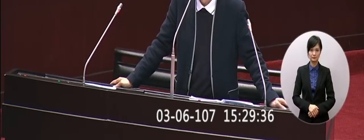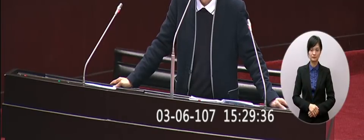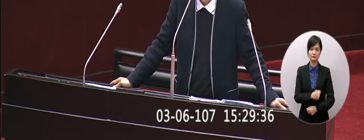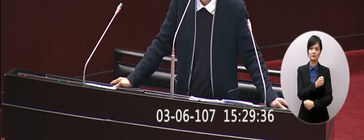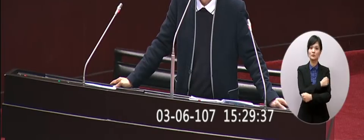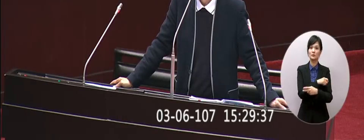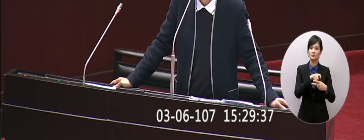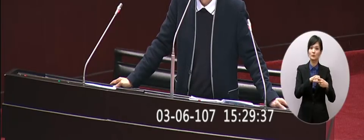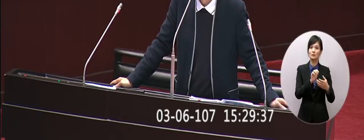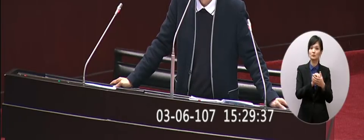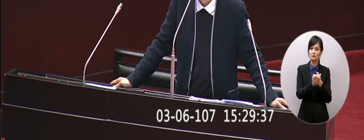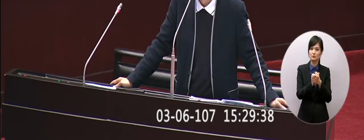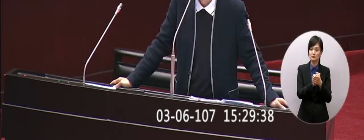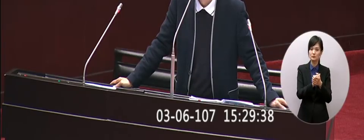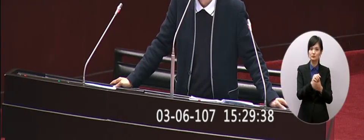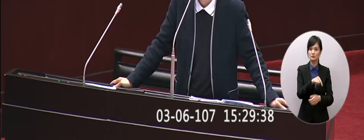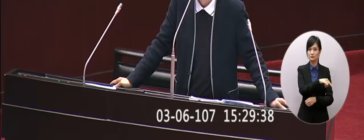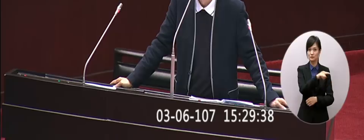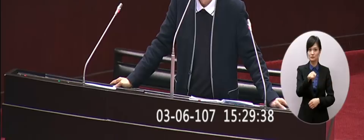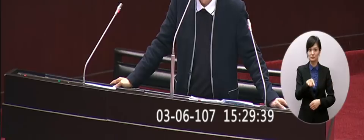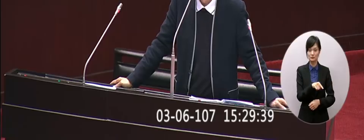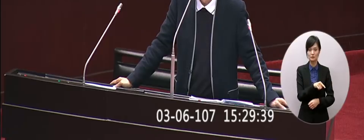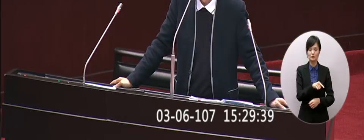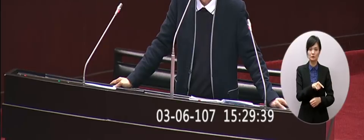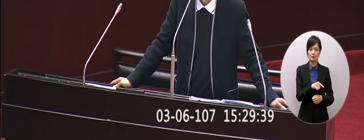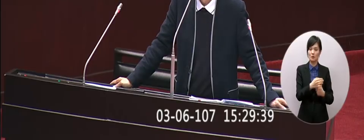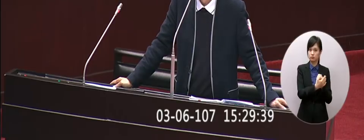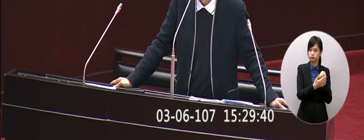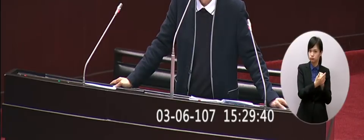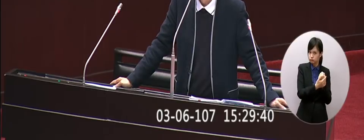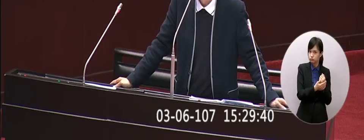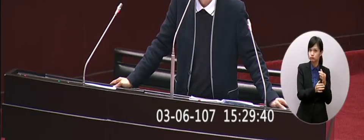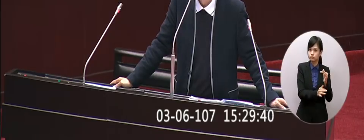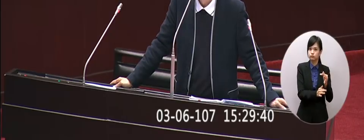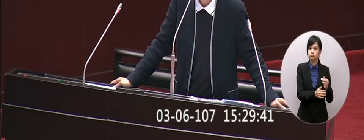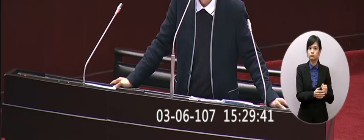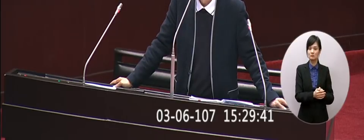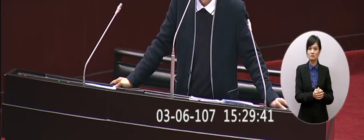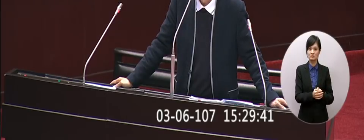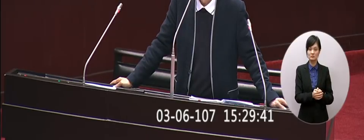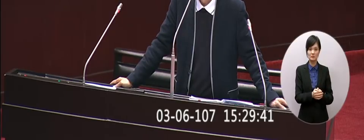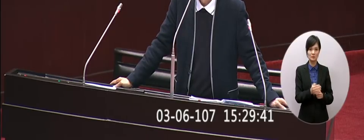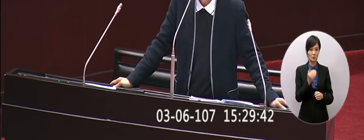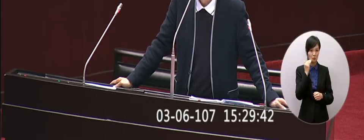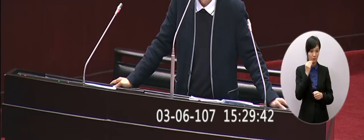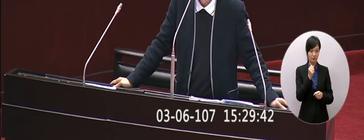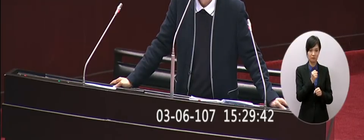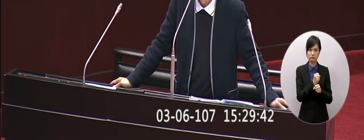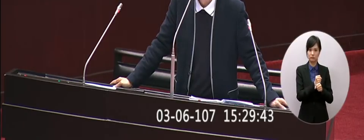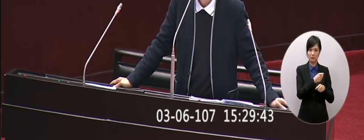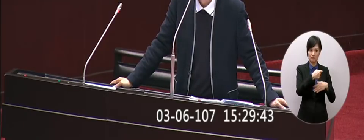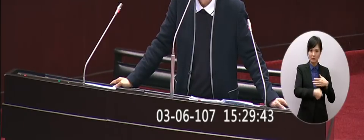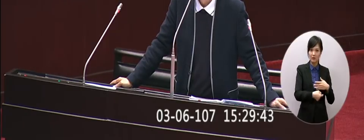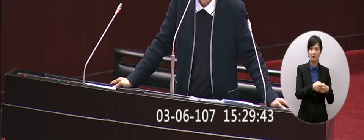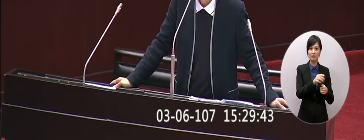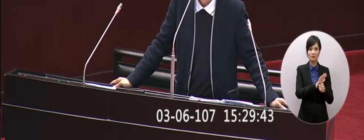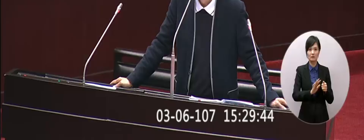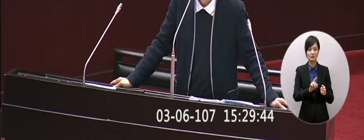朋友不会因为他的离灾，不会因为他的离病，让他的家